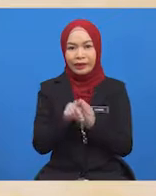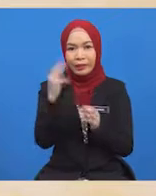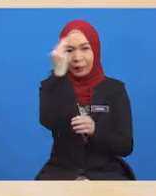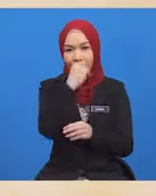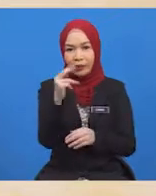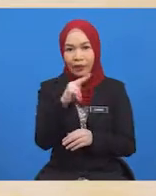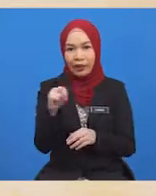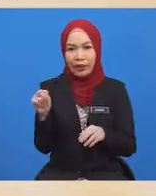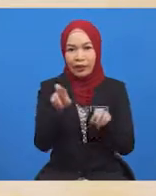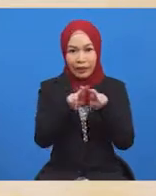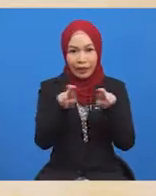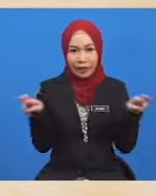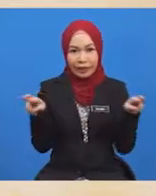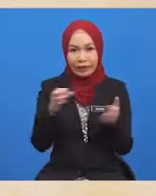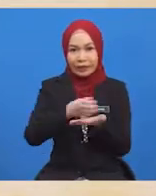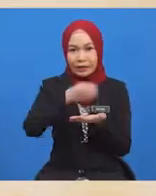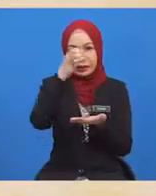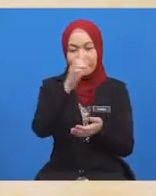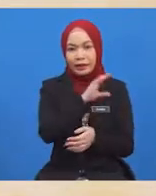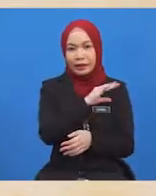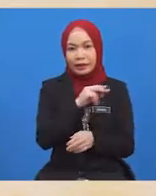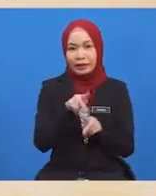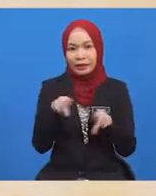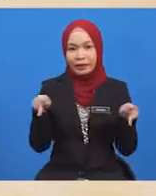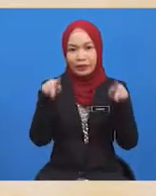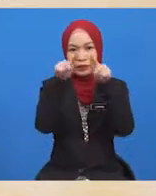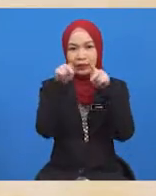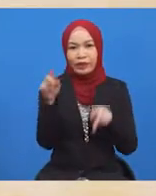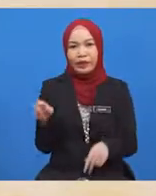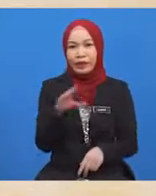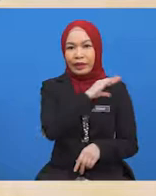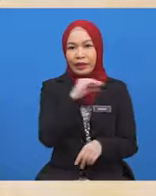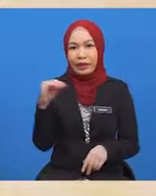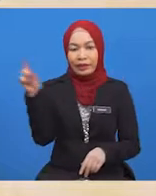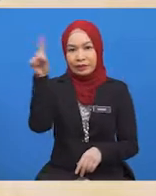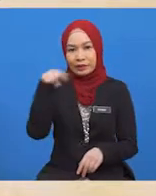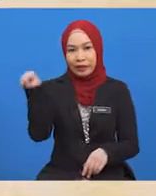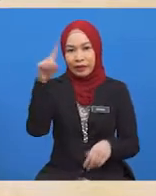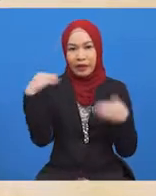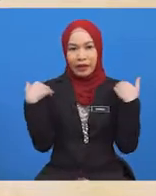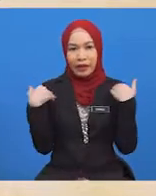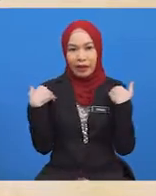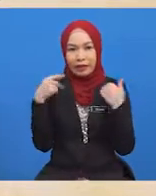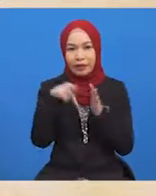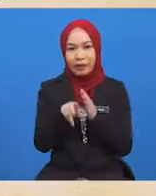Silinder, kon dan sfera mempunyai permukaan melengkung.